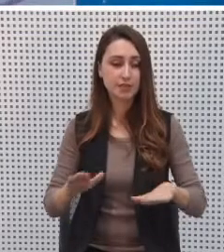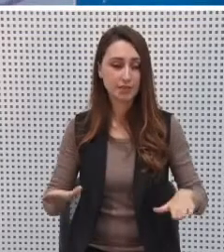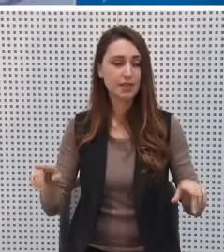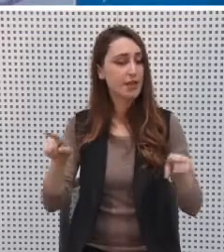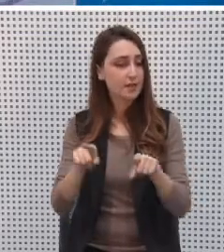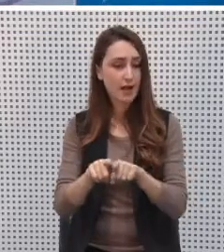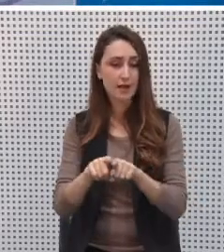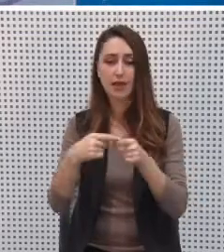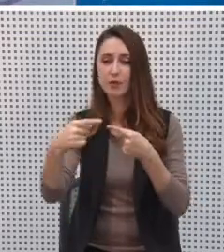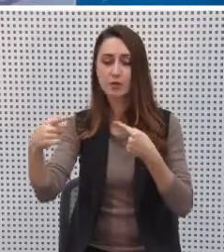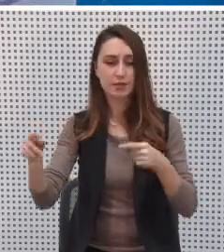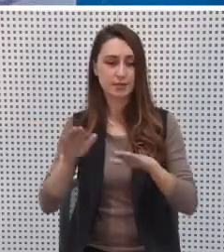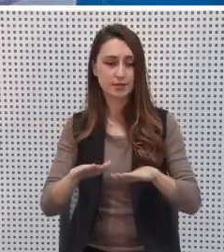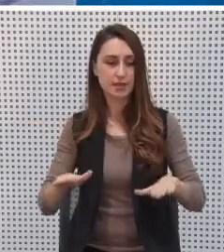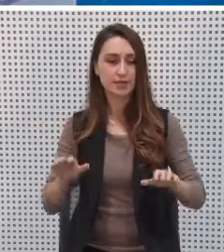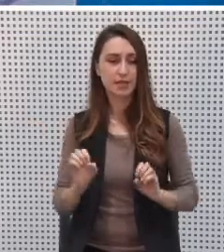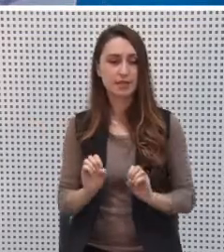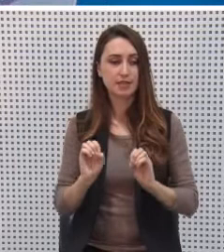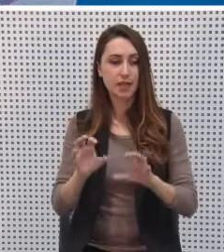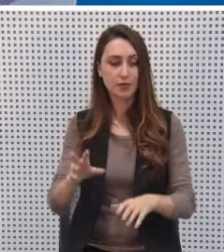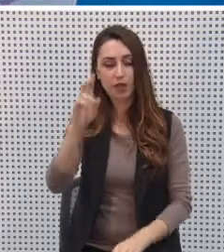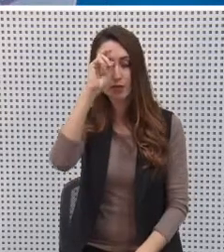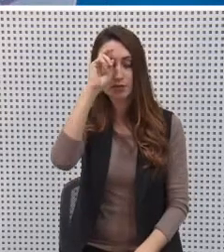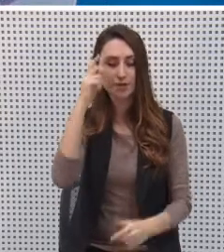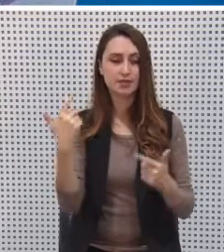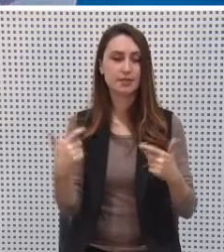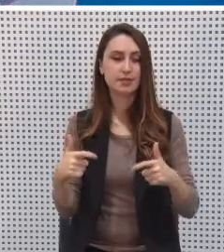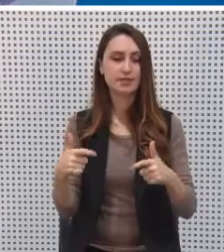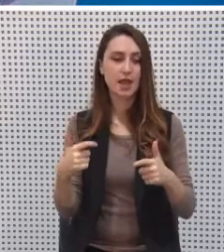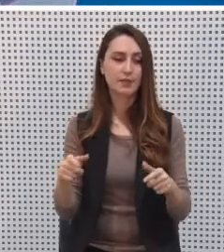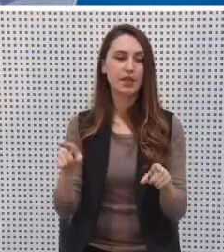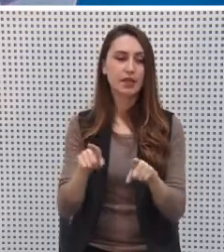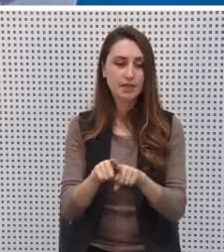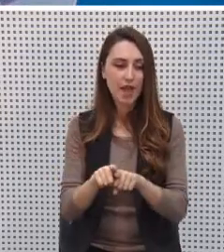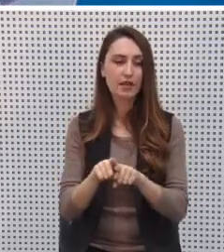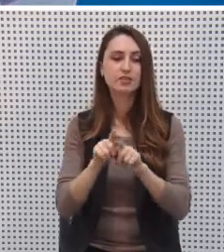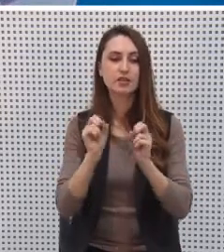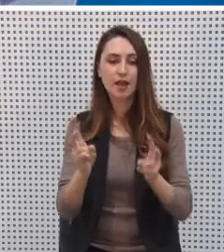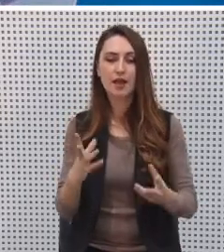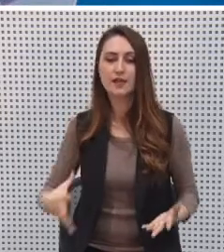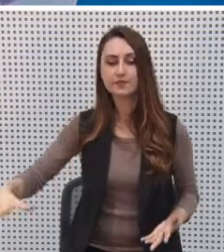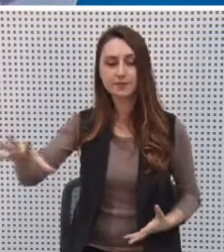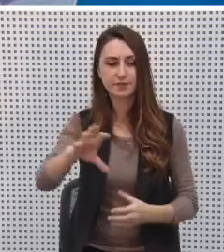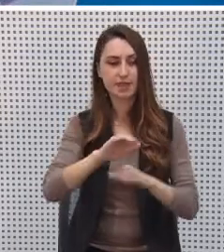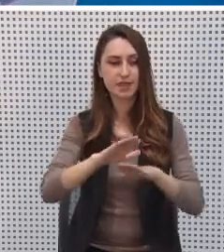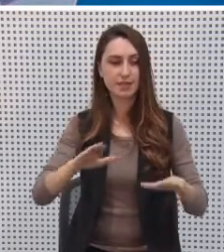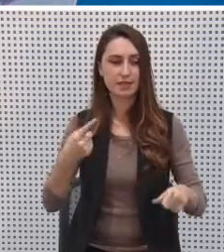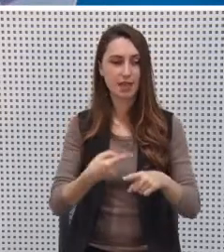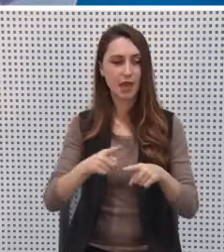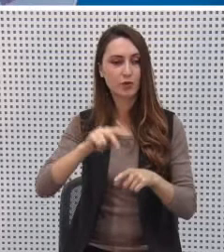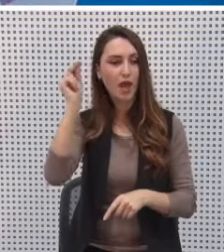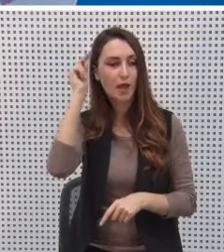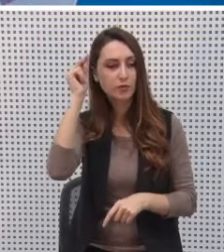Наши дети, как и другие все дети, сдают государственные экзамены. И так же, как все дети, которые обучаются